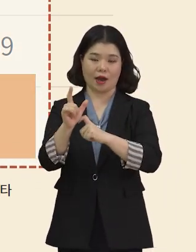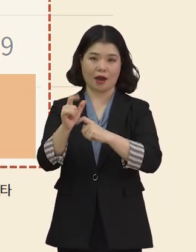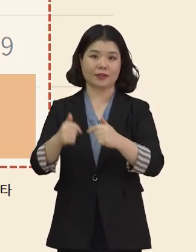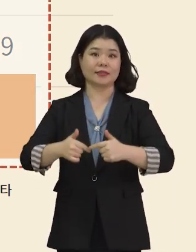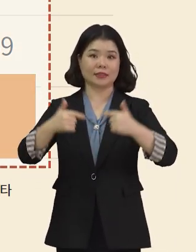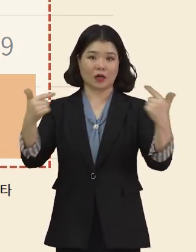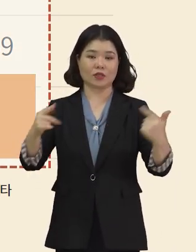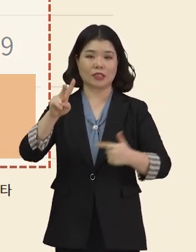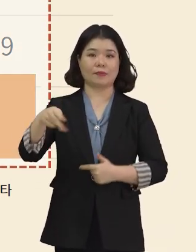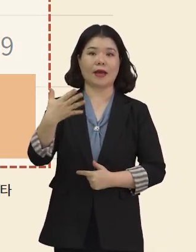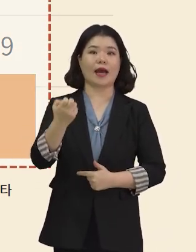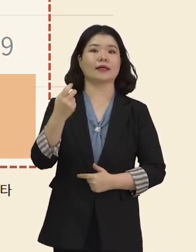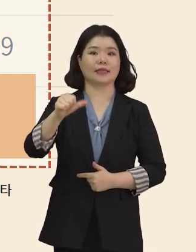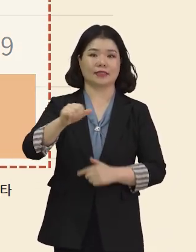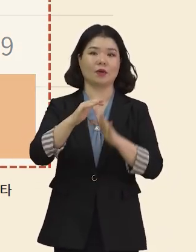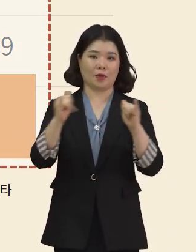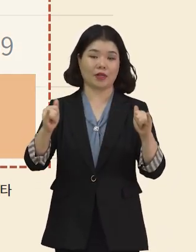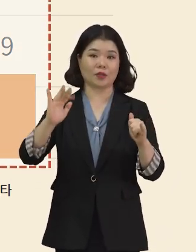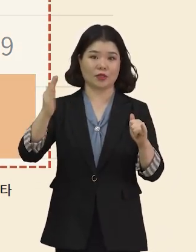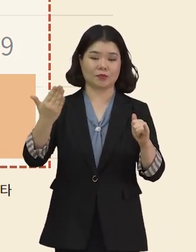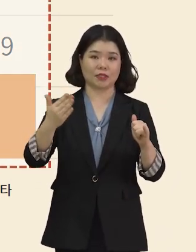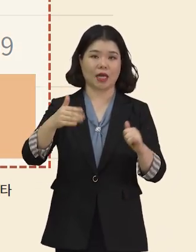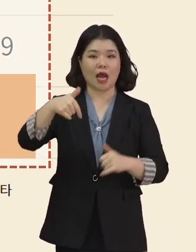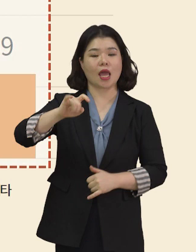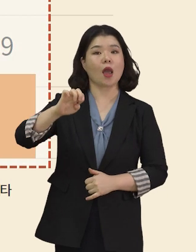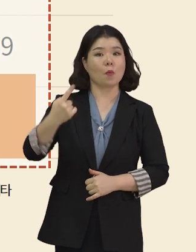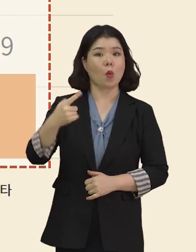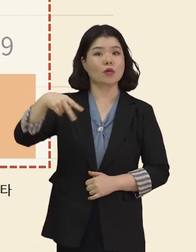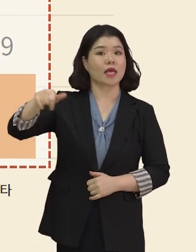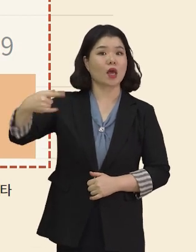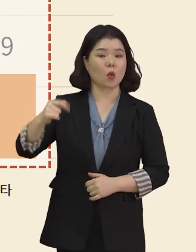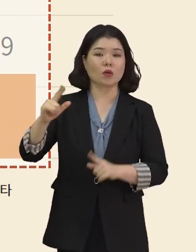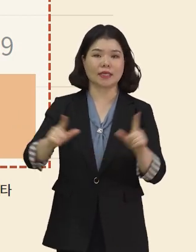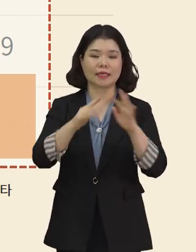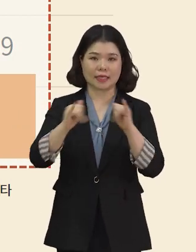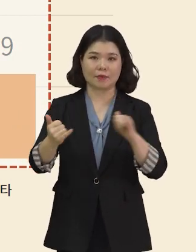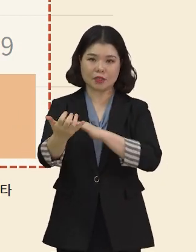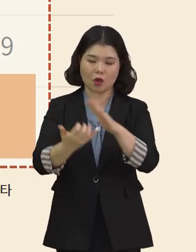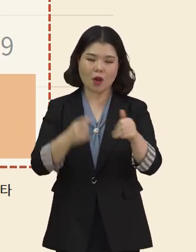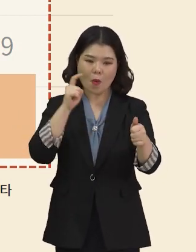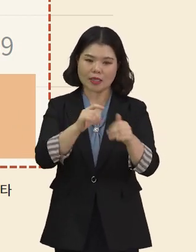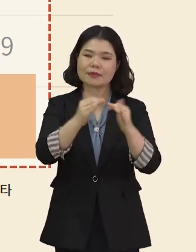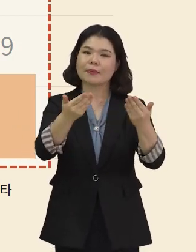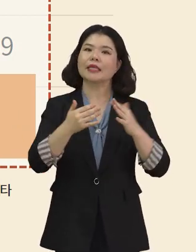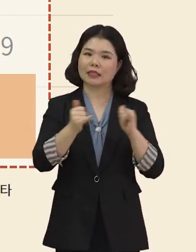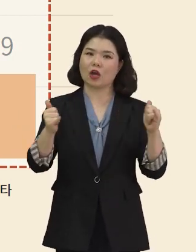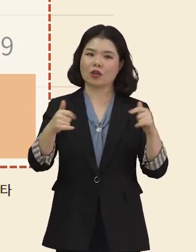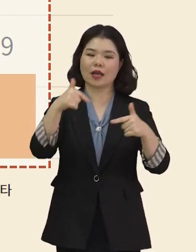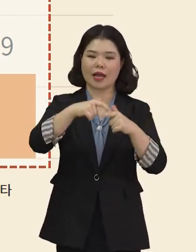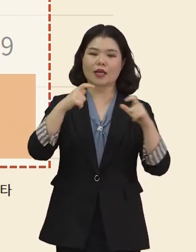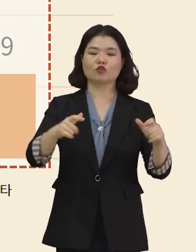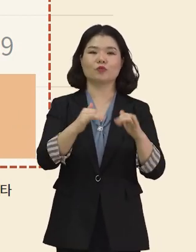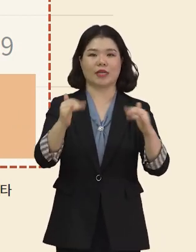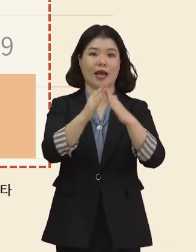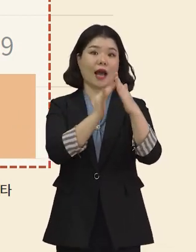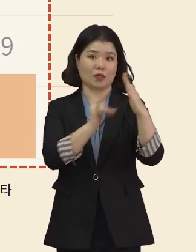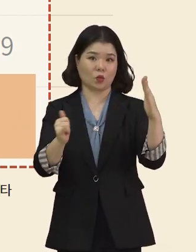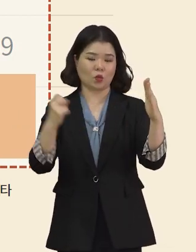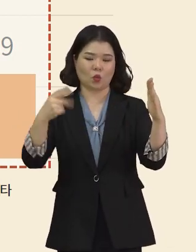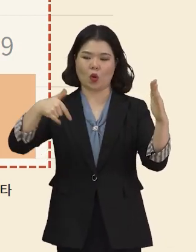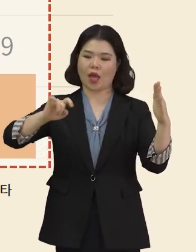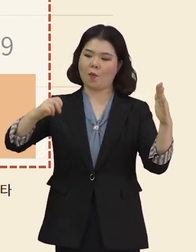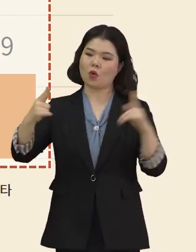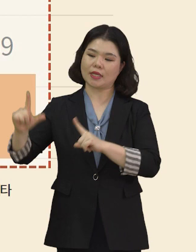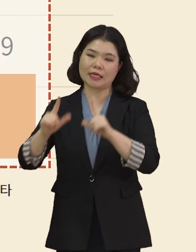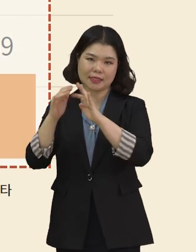확진자는 295명입니다. 개포동과 세곡동 주민은 각각 앞서 확진을 받은 강남구민의 가족이며 또 다른